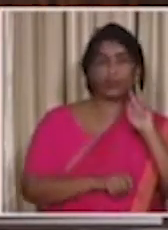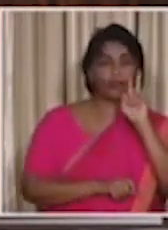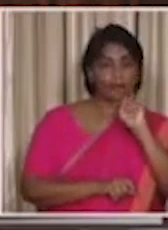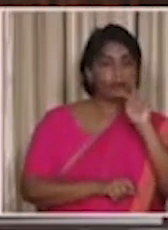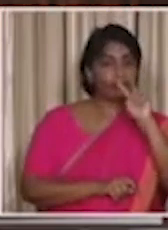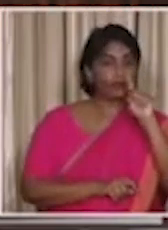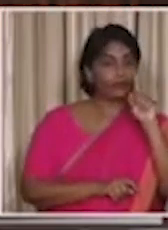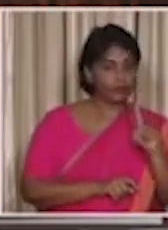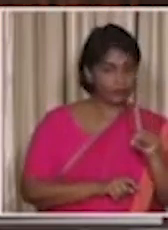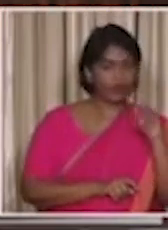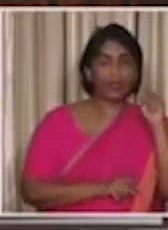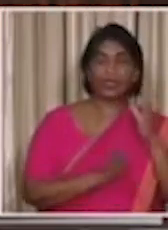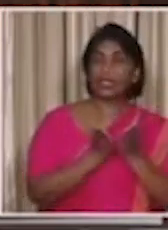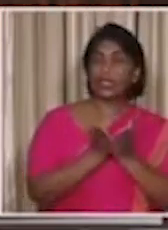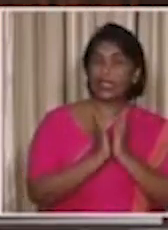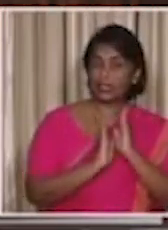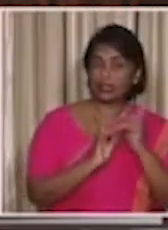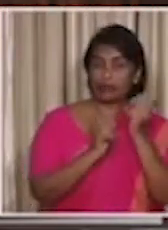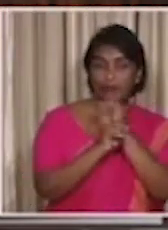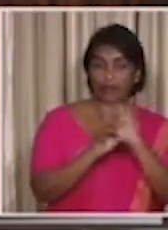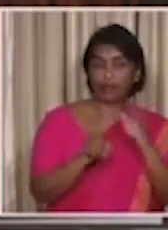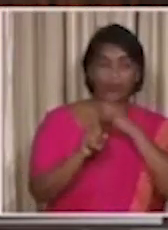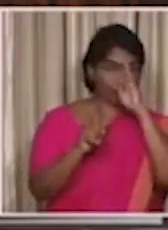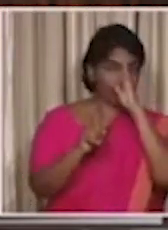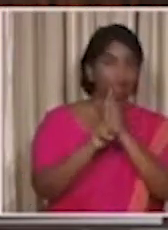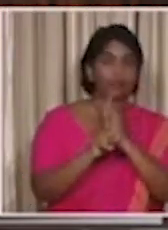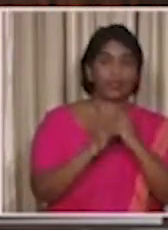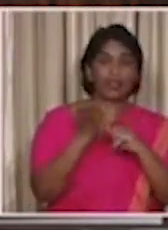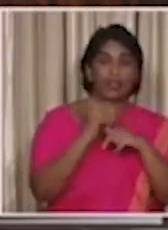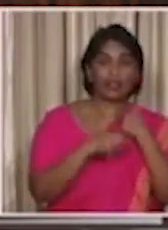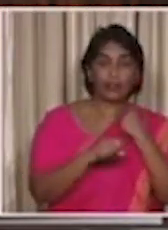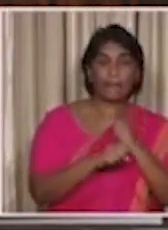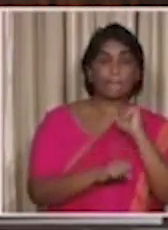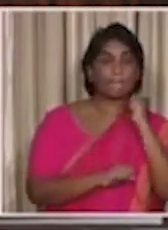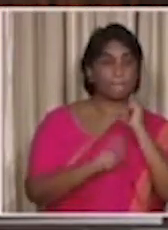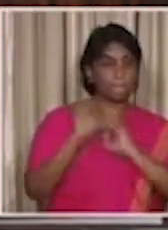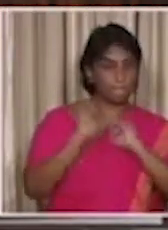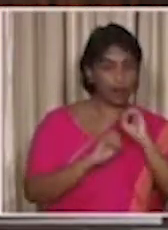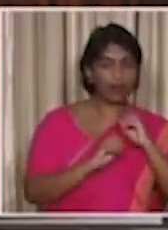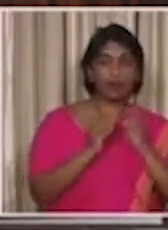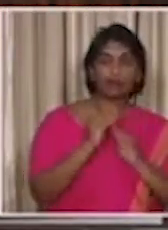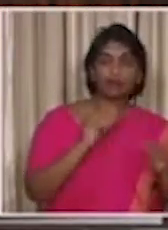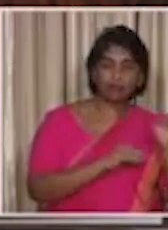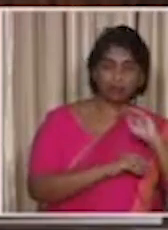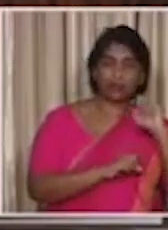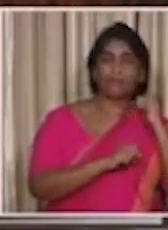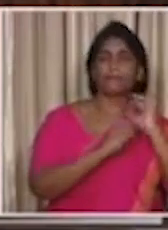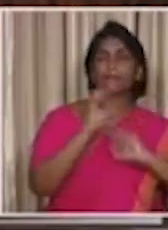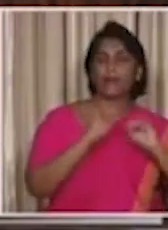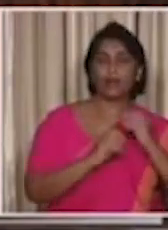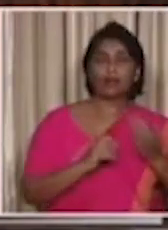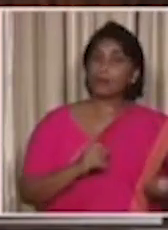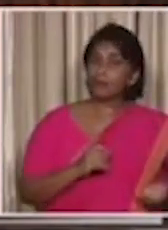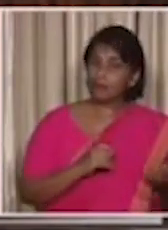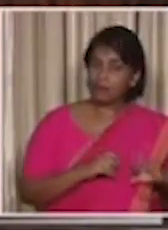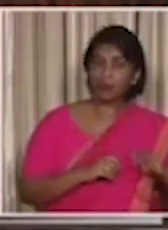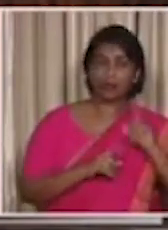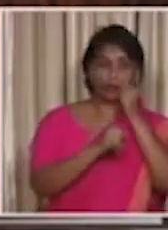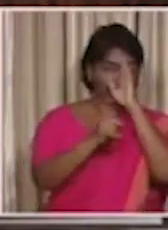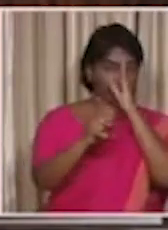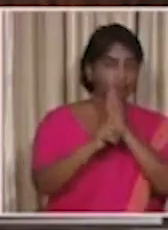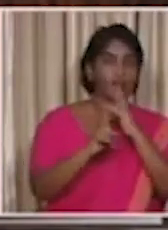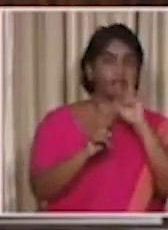2021 දී ඉන්දියාවට ඍජු බදු 50%යි වක්‍ර බදු 50%යි. බංගලාදේශයේ ඍජුබදු